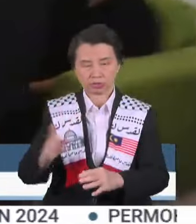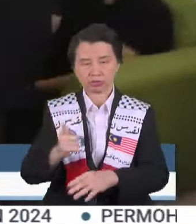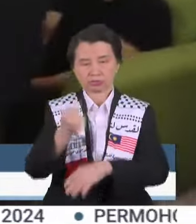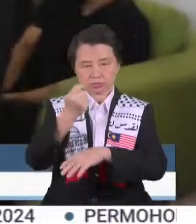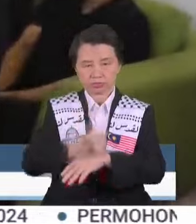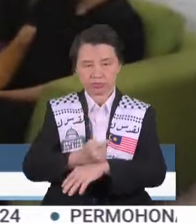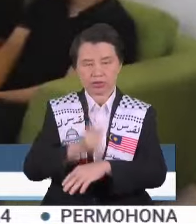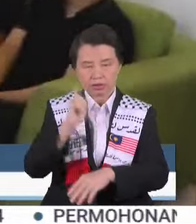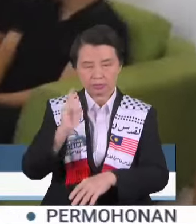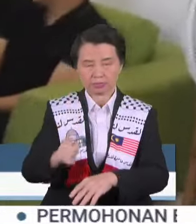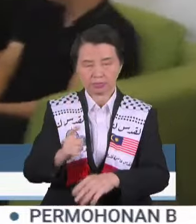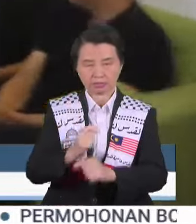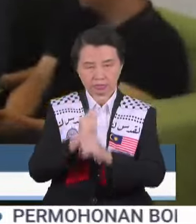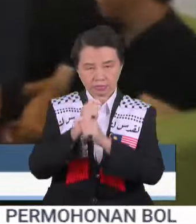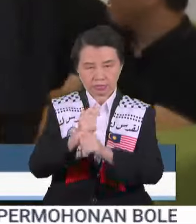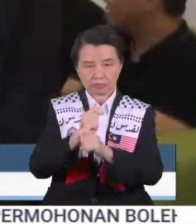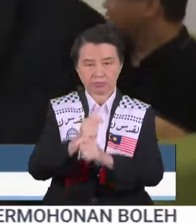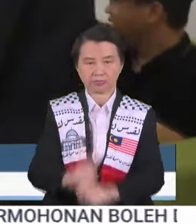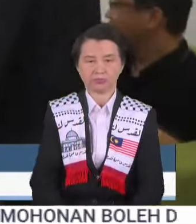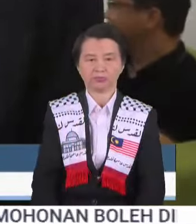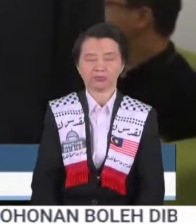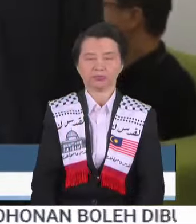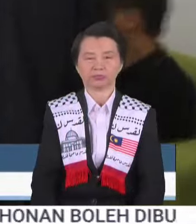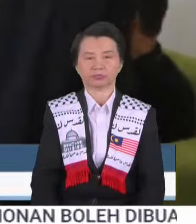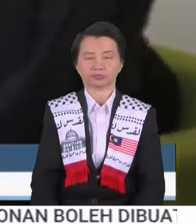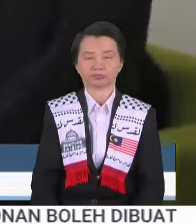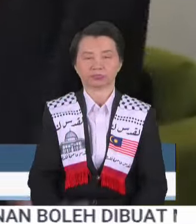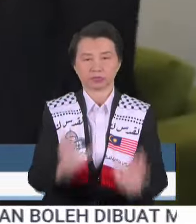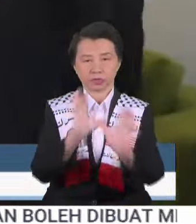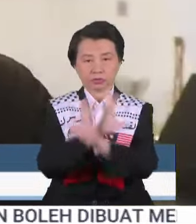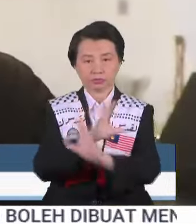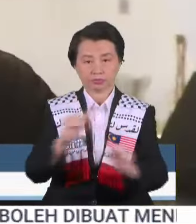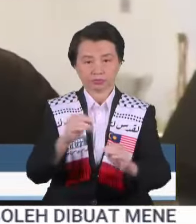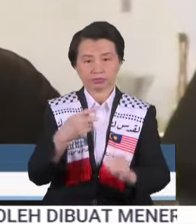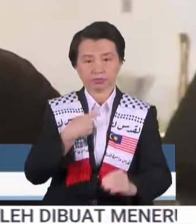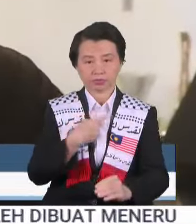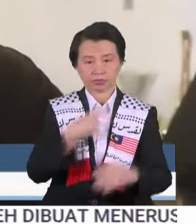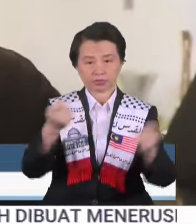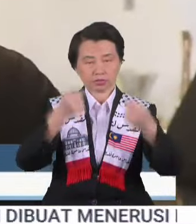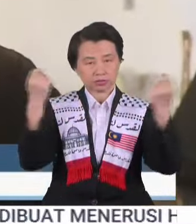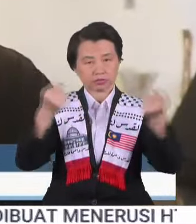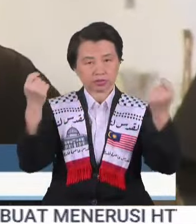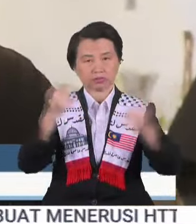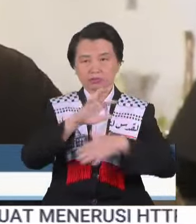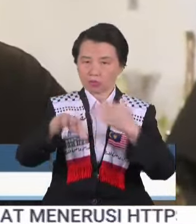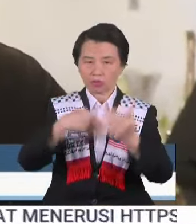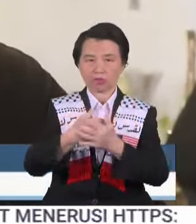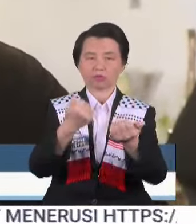tradisi yang perlu dipertahankan. Di Sarawak, kita sambut semua perayaan.